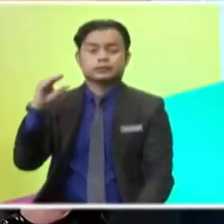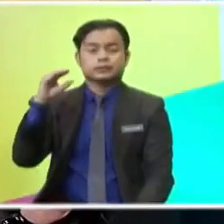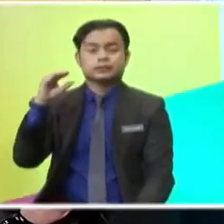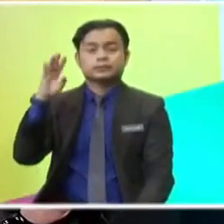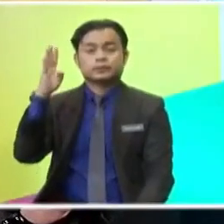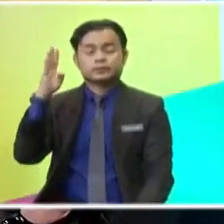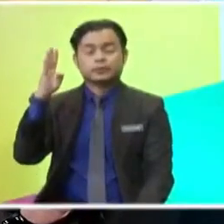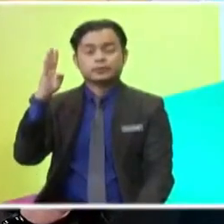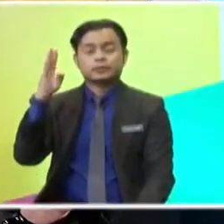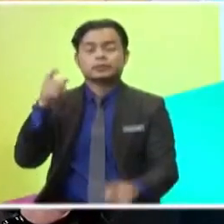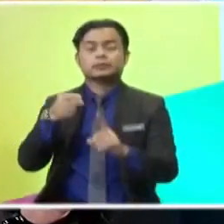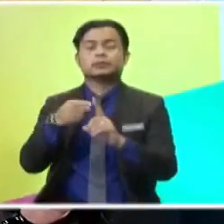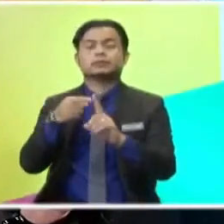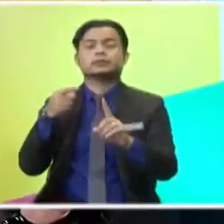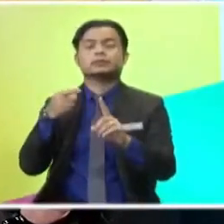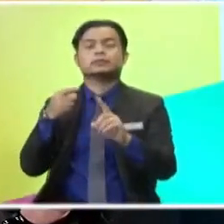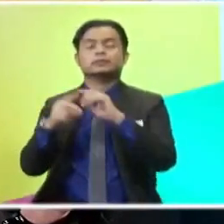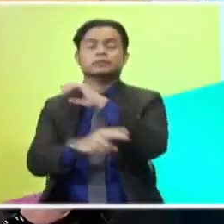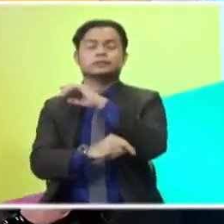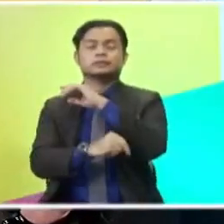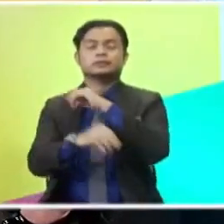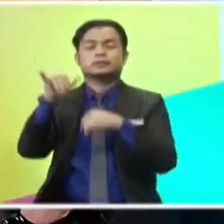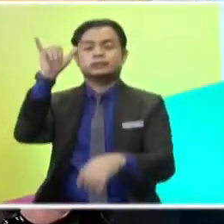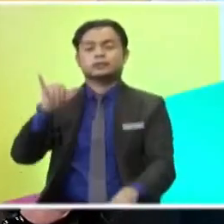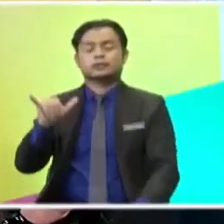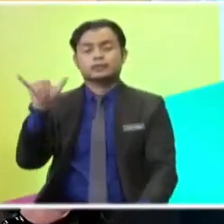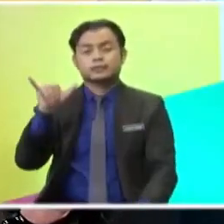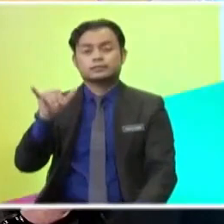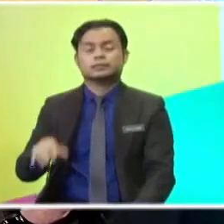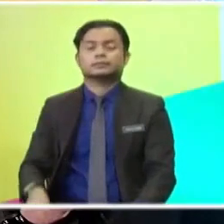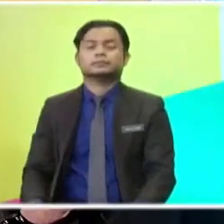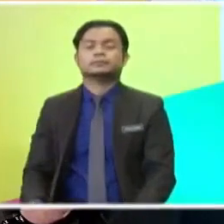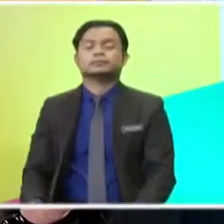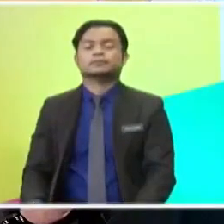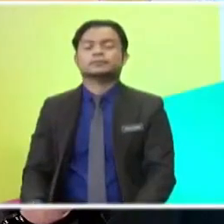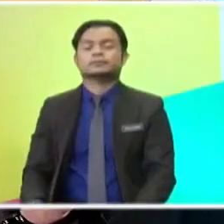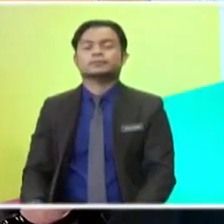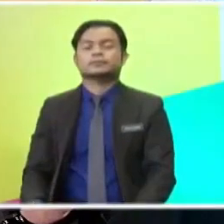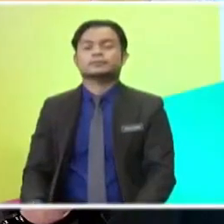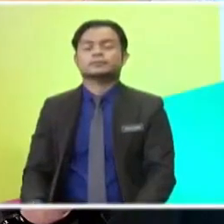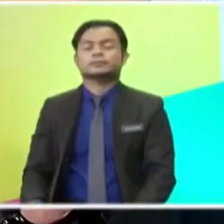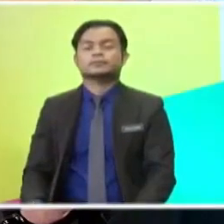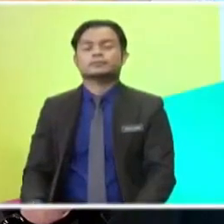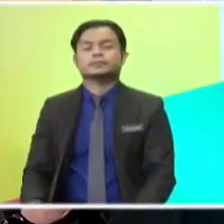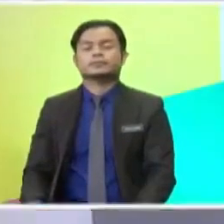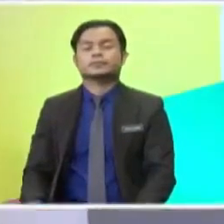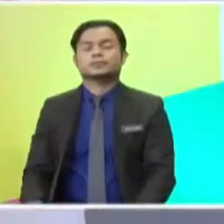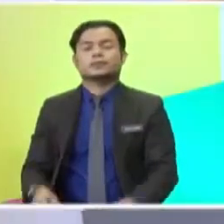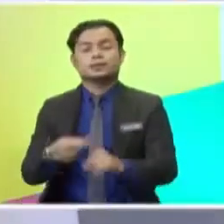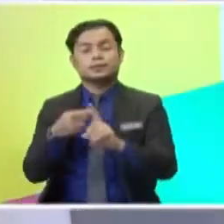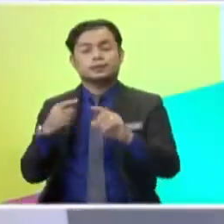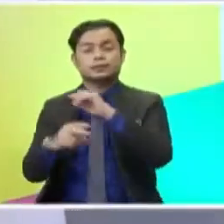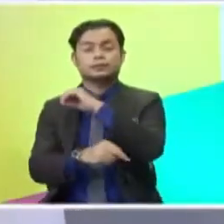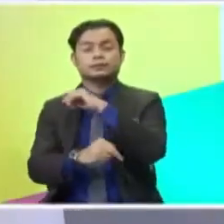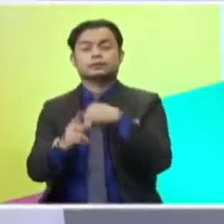istimewanya ialah yang kelima dengan yang ke-14. Kelima dan ke-14 dari, dari Kedah, negeri ya. Kedah. Kedah. Dan yang istimewanya